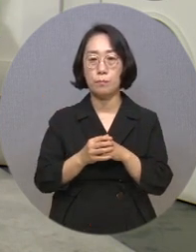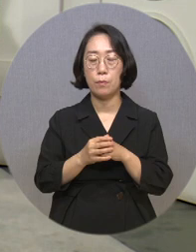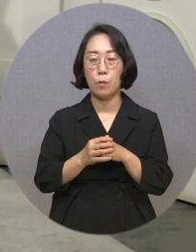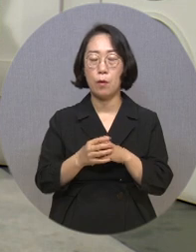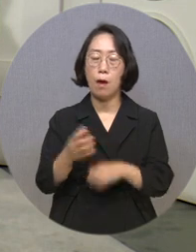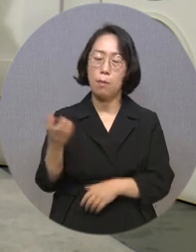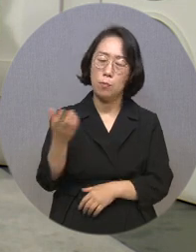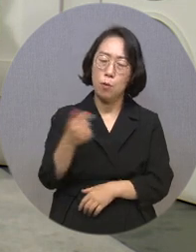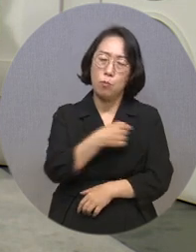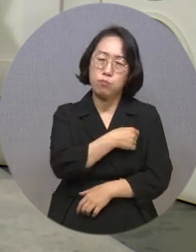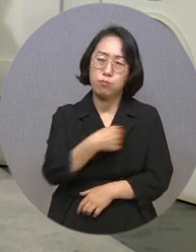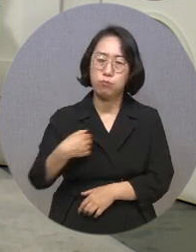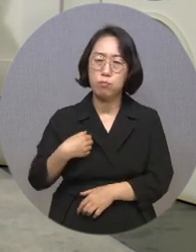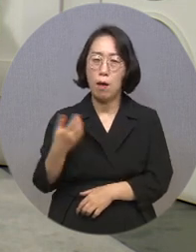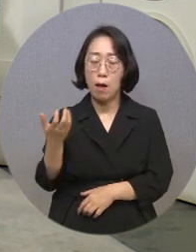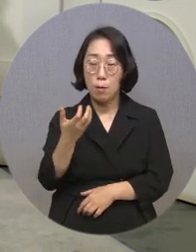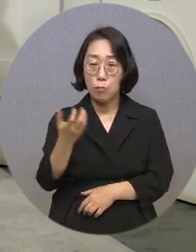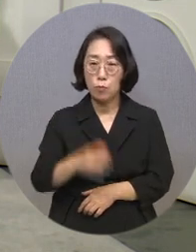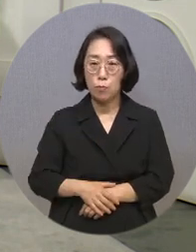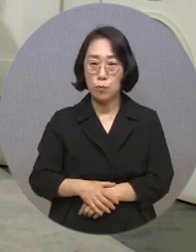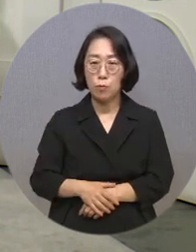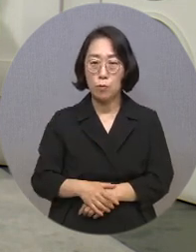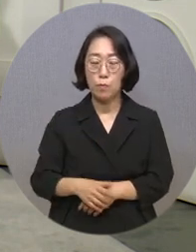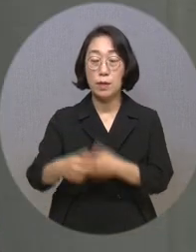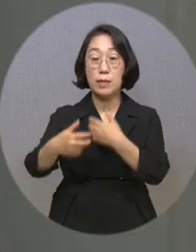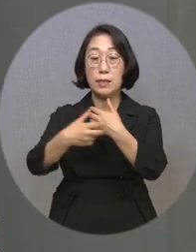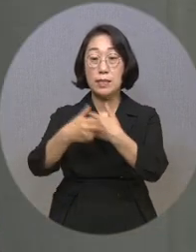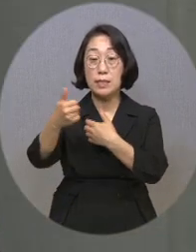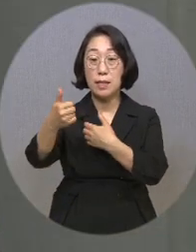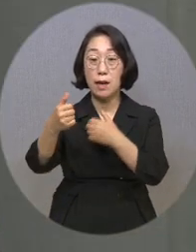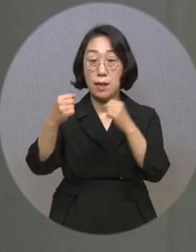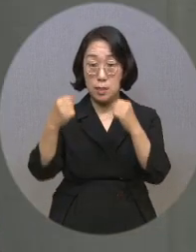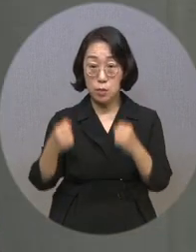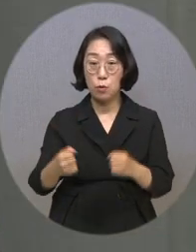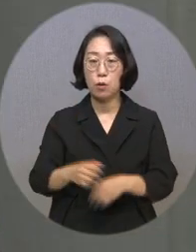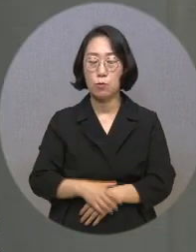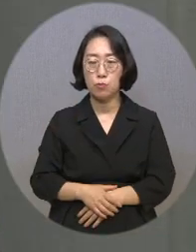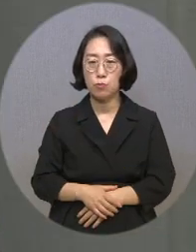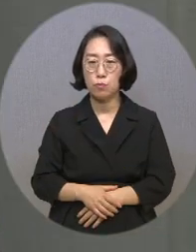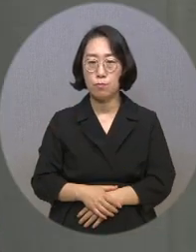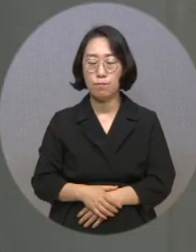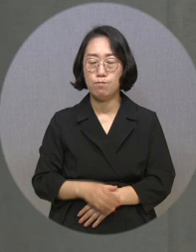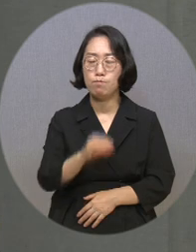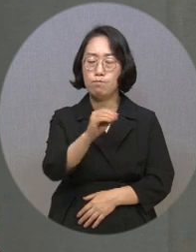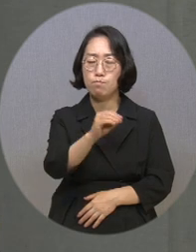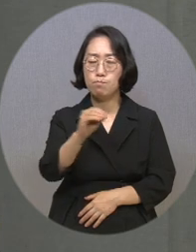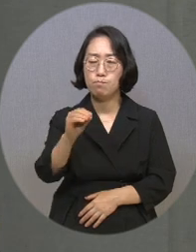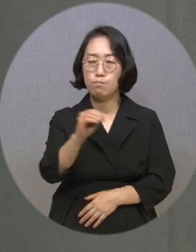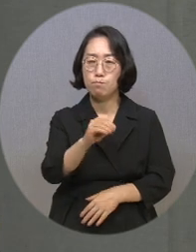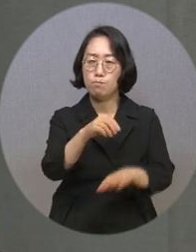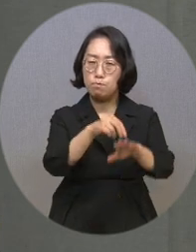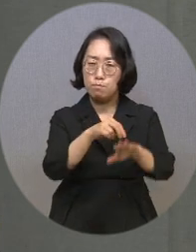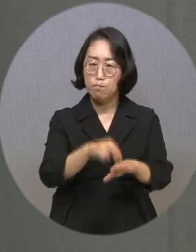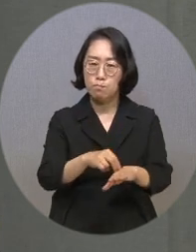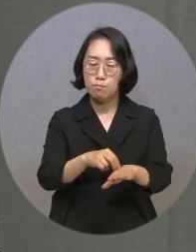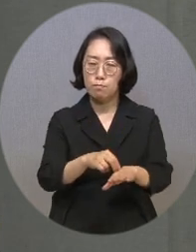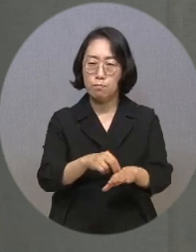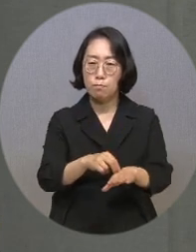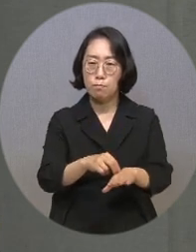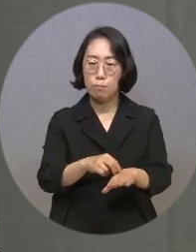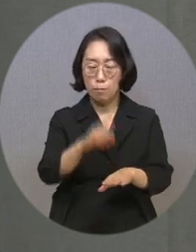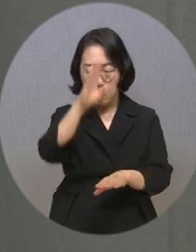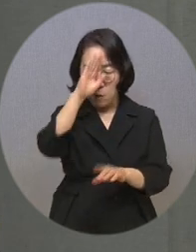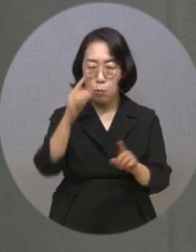어디가 아프다고 하면은 상주되어 있는 의사가 네. 왕진을 하고 네. 치료하고. 네.